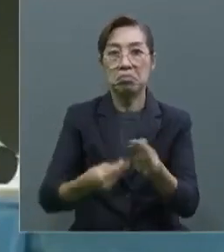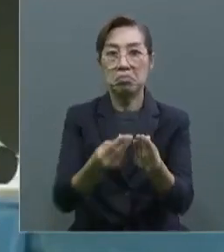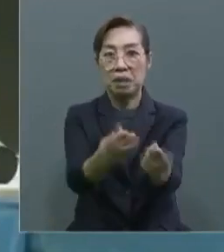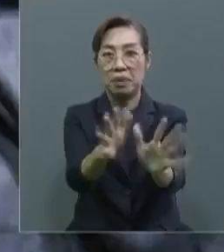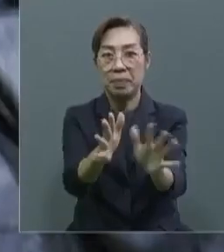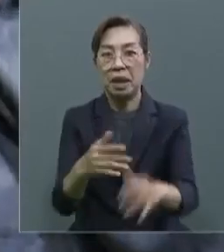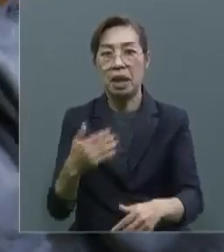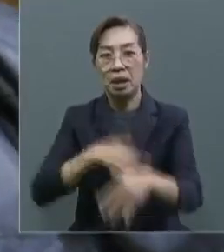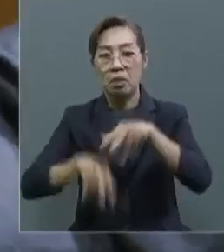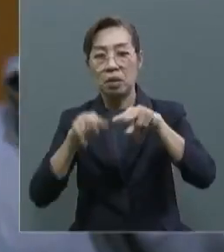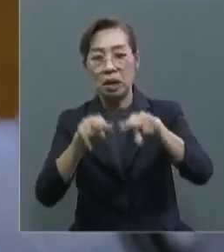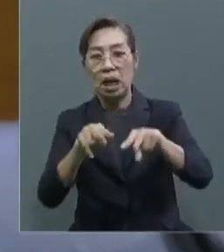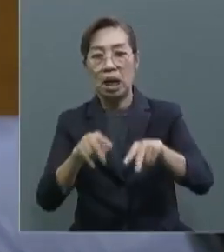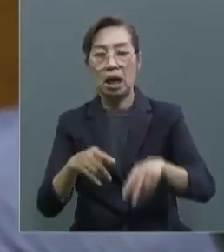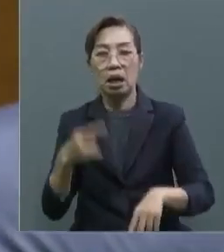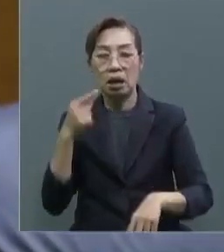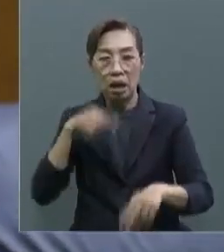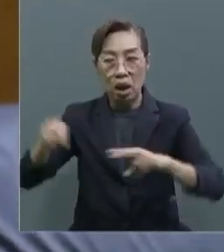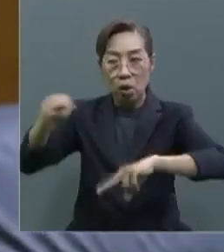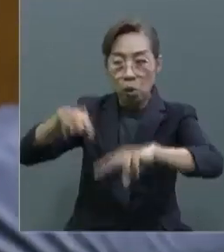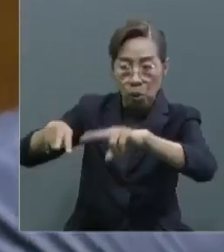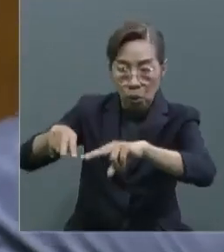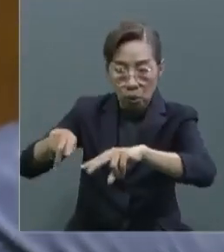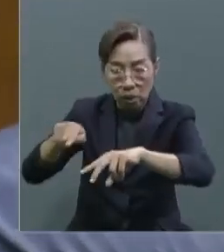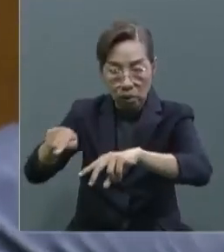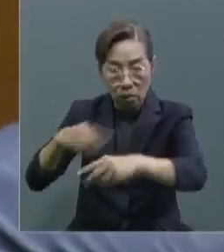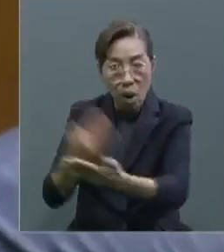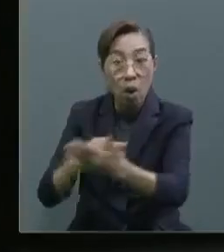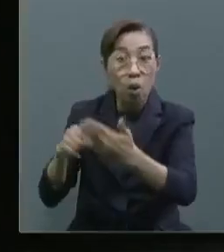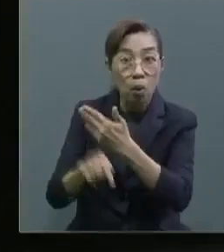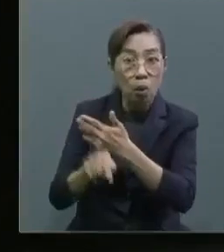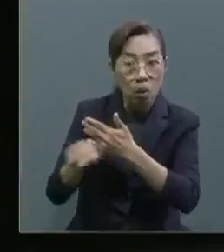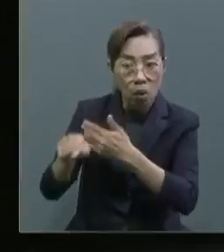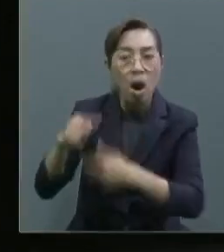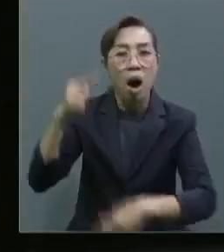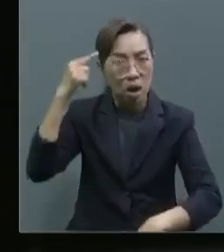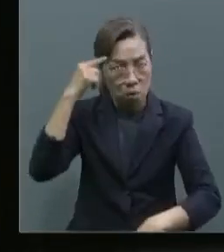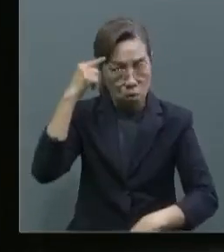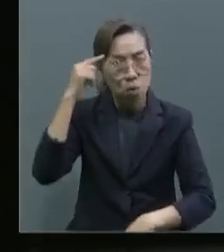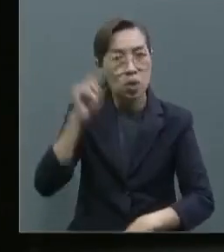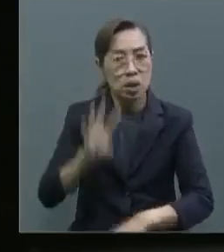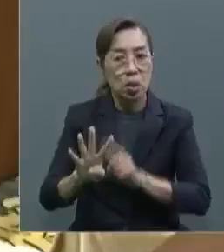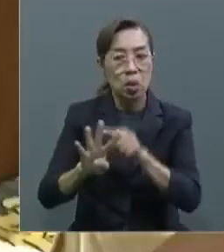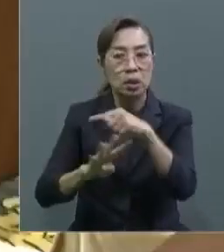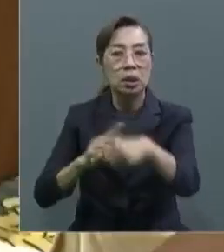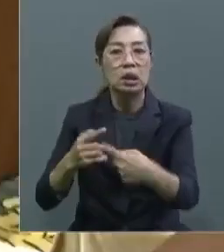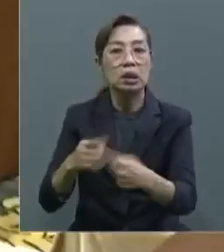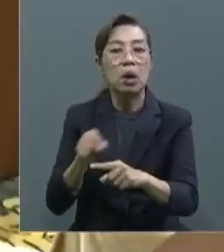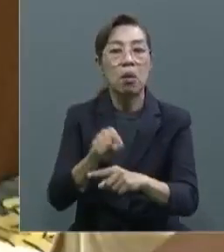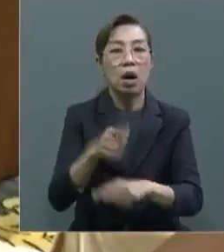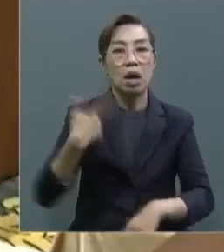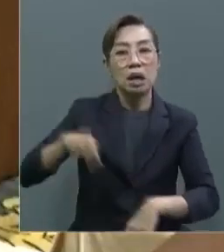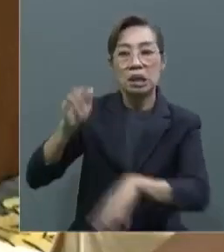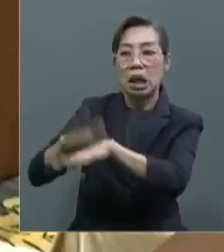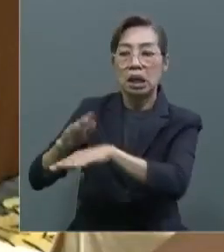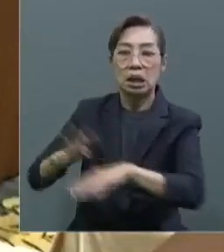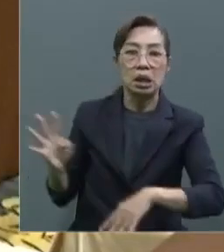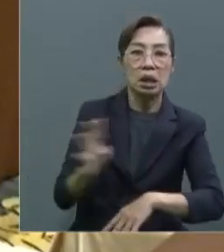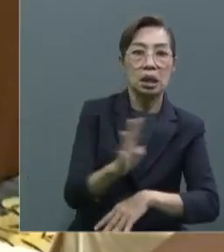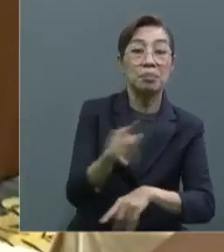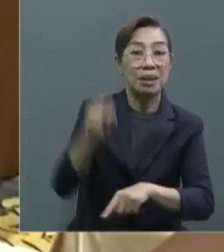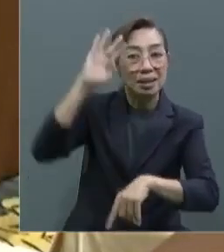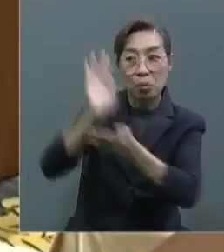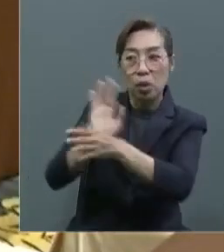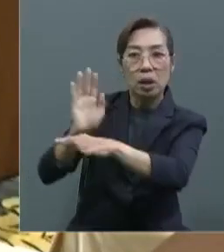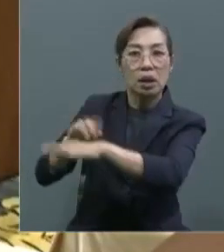ที่รู้เห็นเรื่องราวจากการเข้าไปตรวจสอบเรื่องทุจริตภายในกรมทรัพยากรน้ำบาดาลก็ไม่ได้ถูกนำไปสอบสวนเพื่อทำสำนวนในตอน